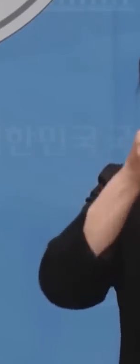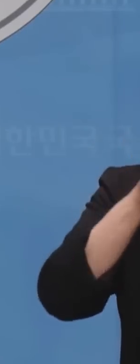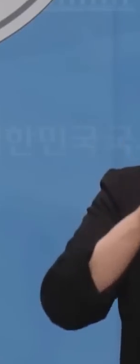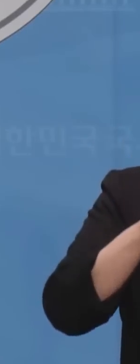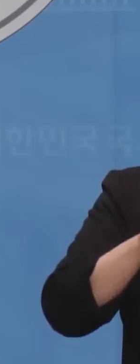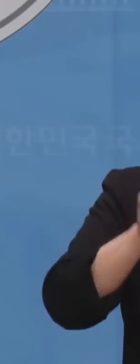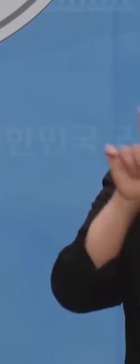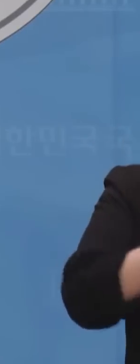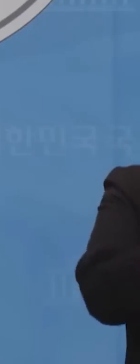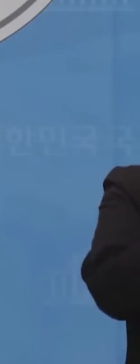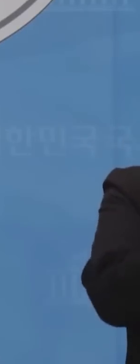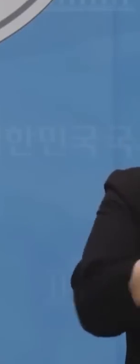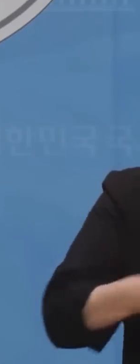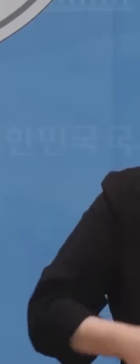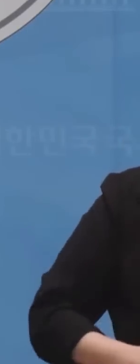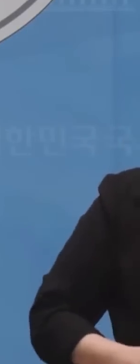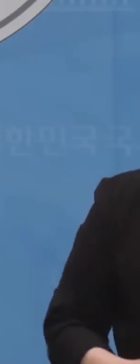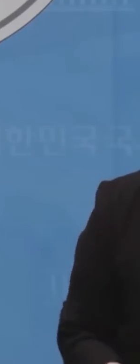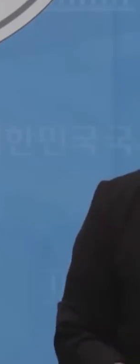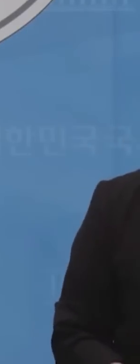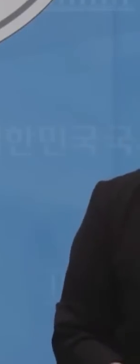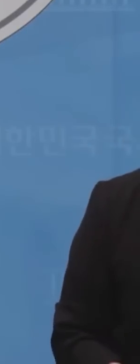행동을 보여야 합니다.